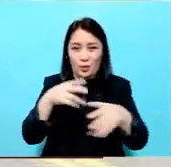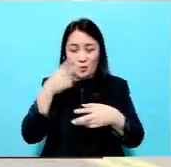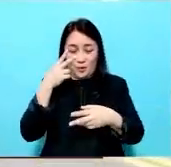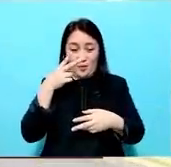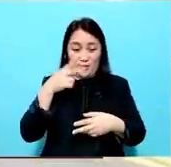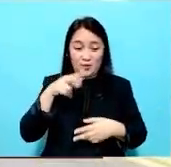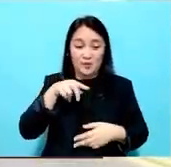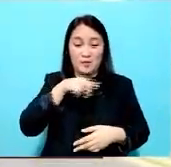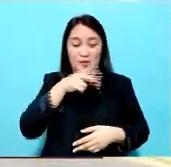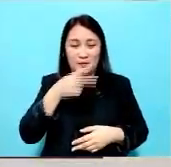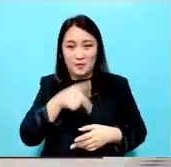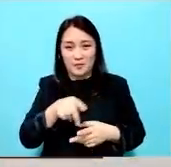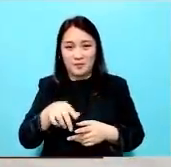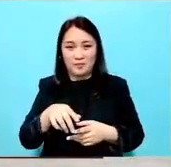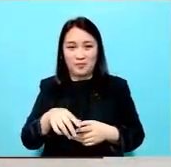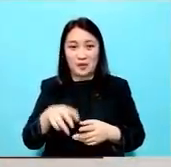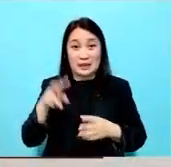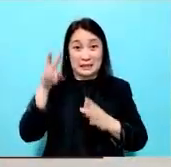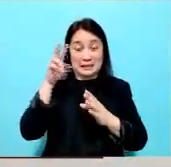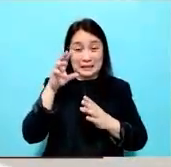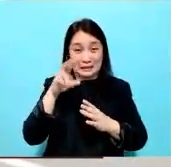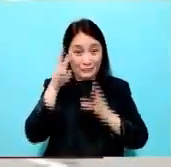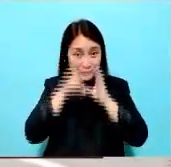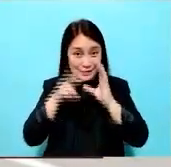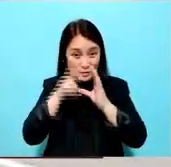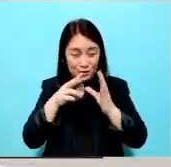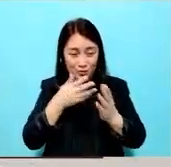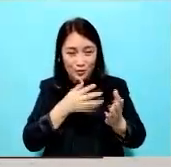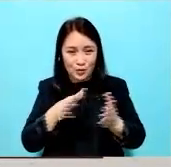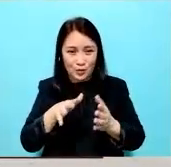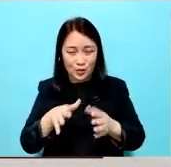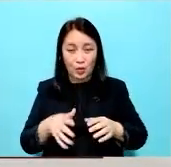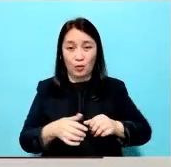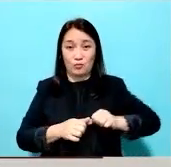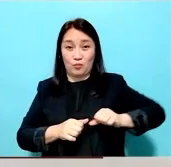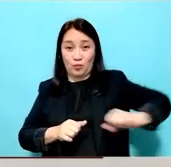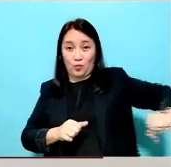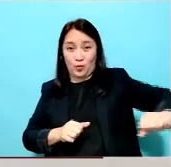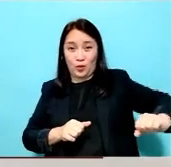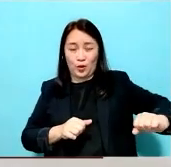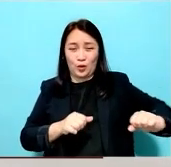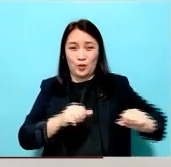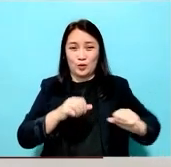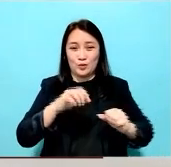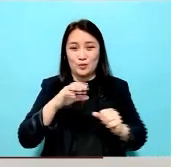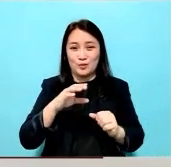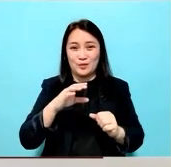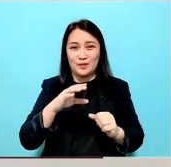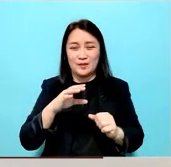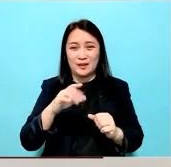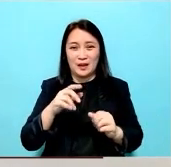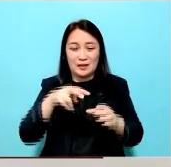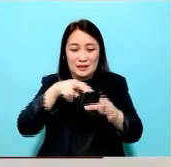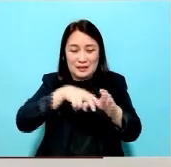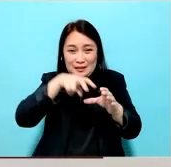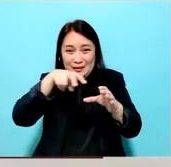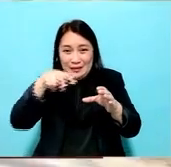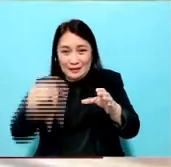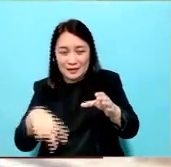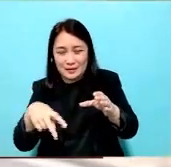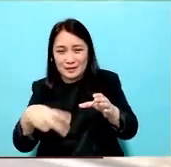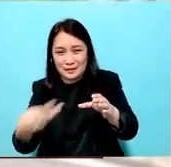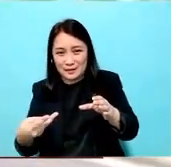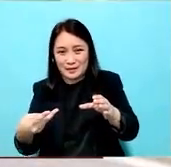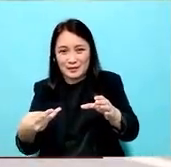binuksan ng suspect ang pinto habang tuloy na umaandar ang kotse bago ito tumalon at bumagsak sa highway. At saka